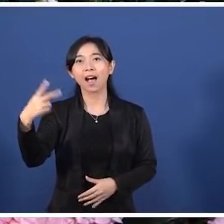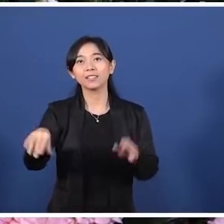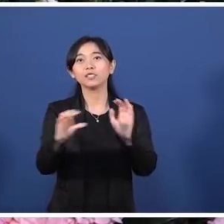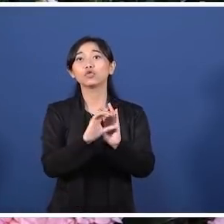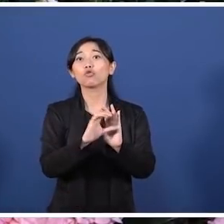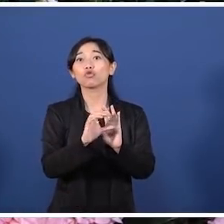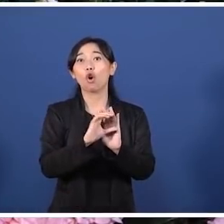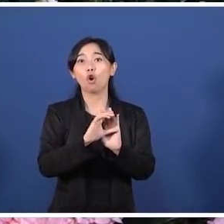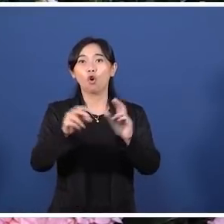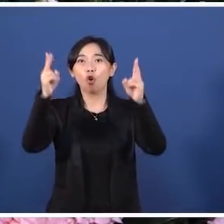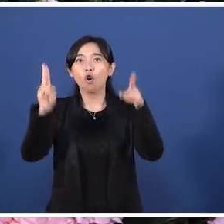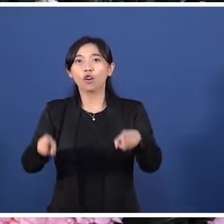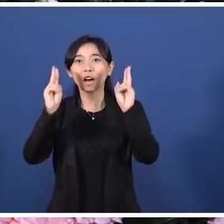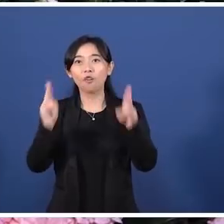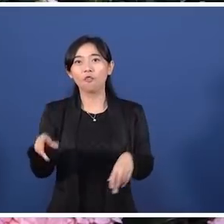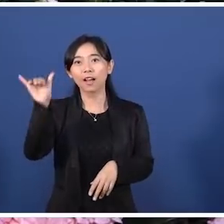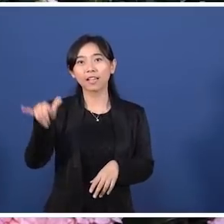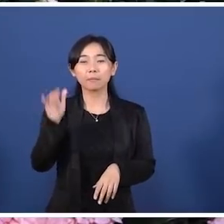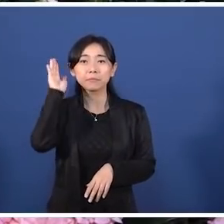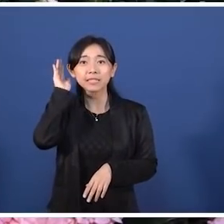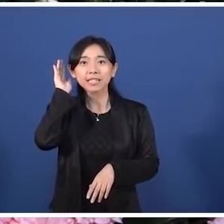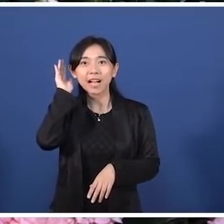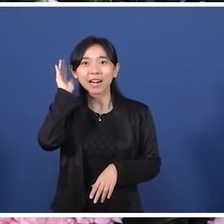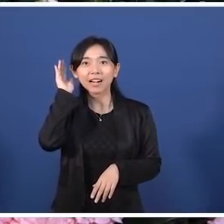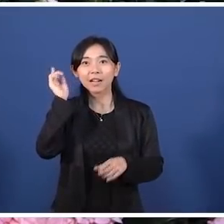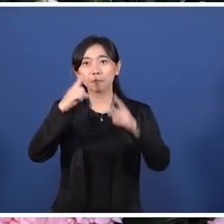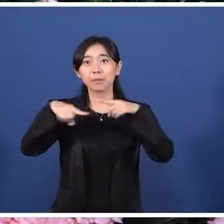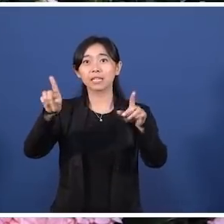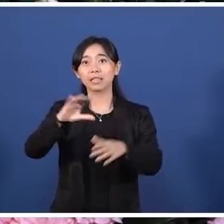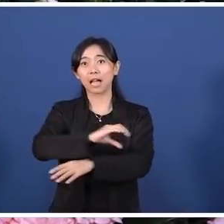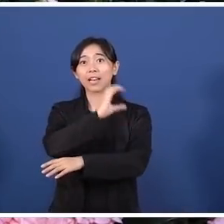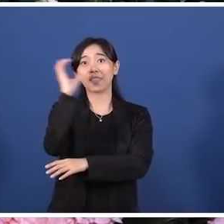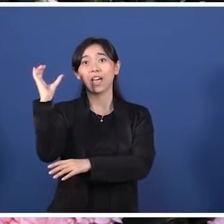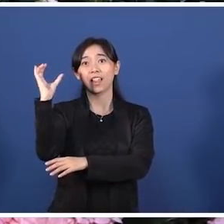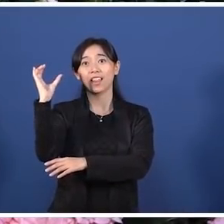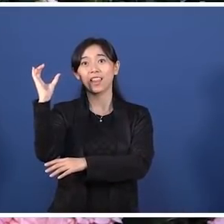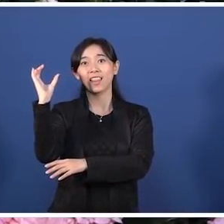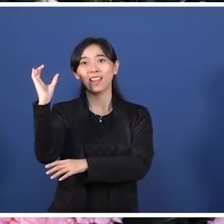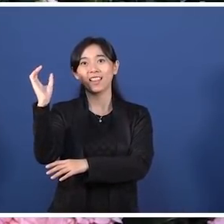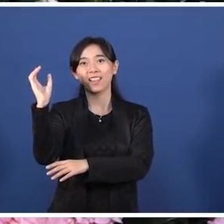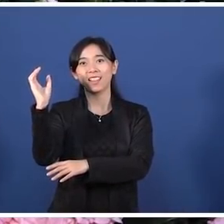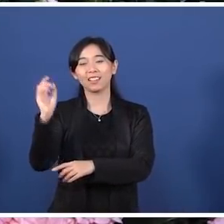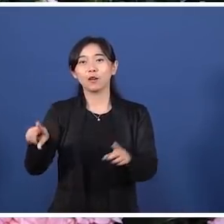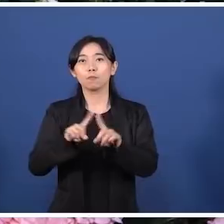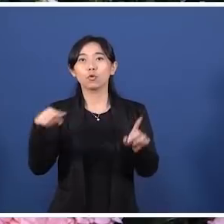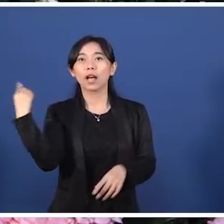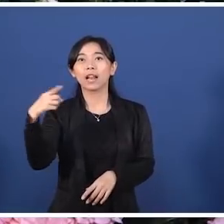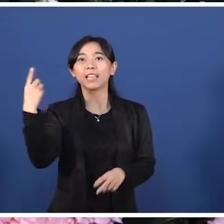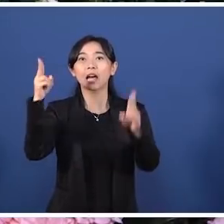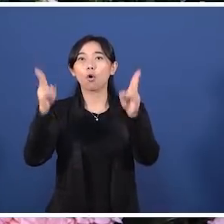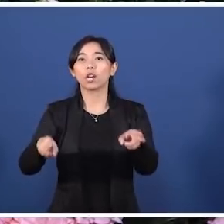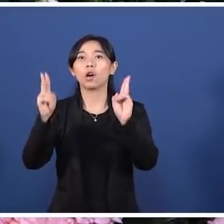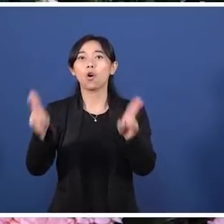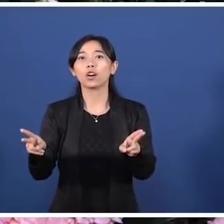contoh dari orang-orang yang mendengarkan berita Natal. Tetapi kemudian bukan hanya menjadi orang yang